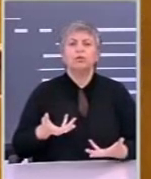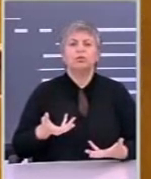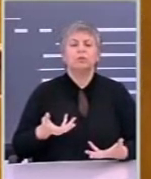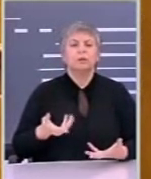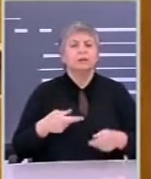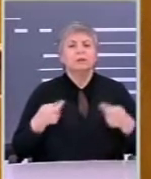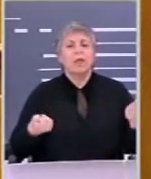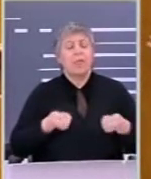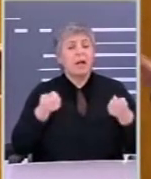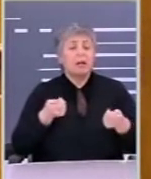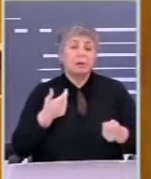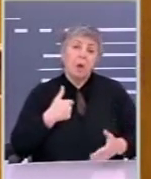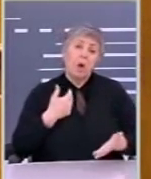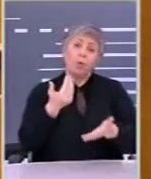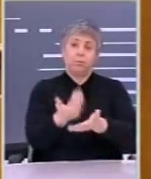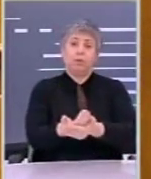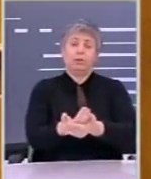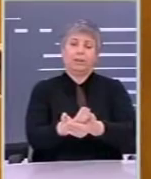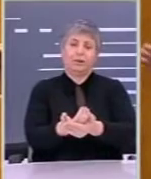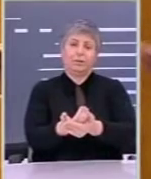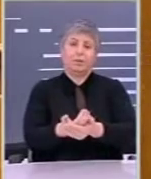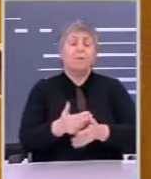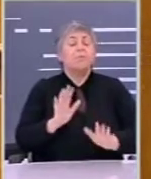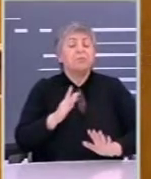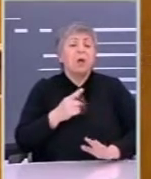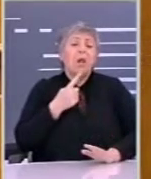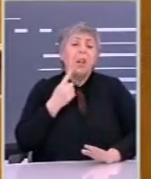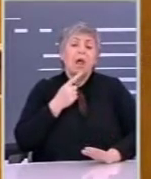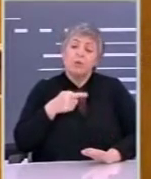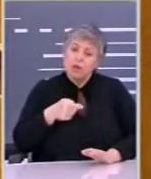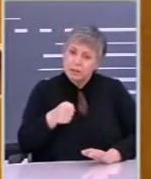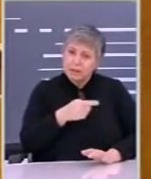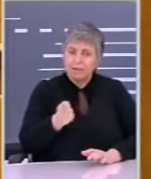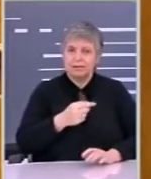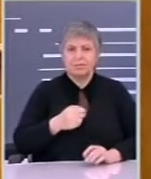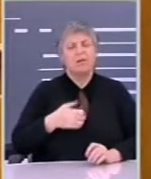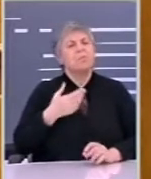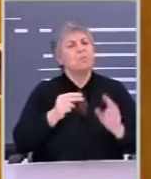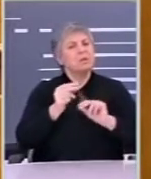Προσκέψη. Εγώ καταθέτω μια πρόταση. Λέω να το δούμε.